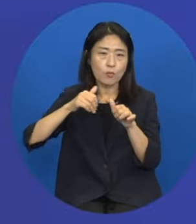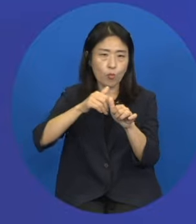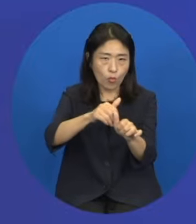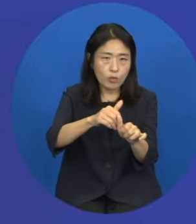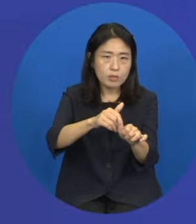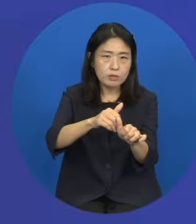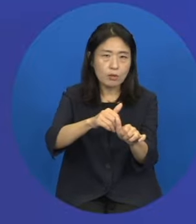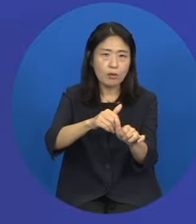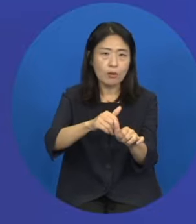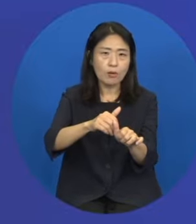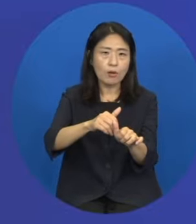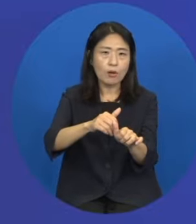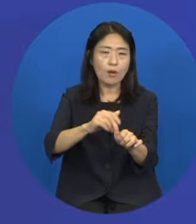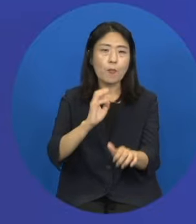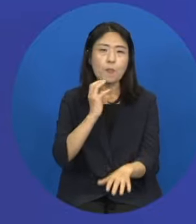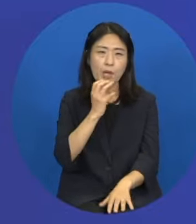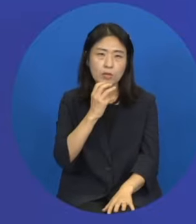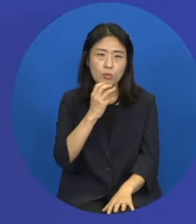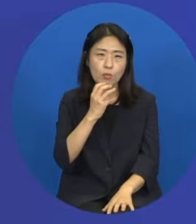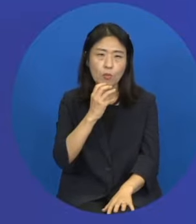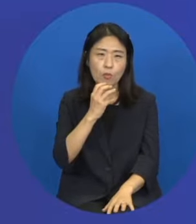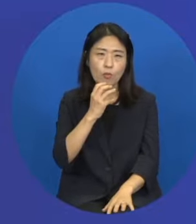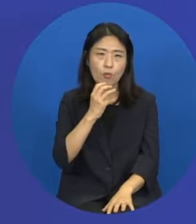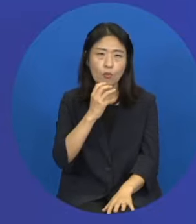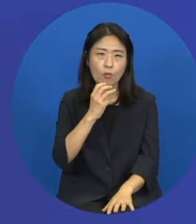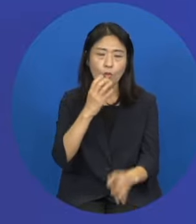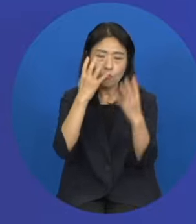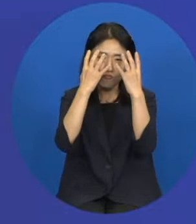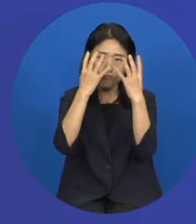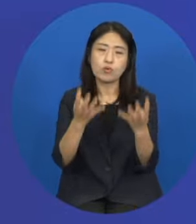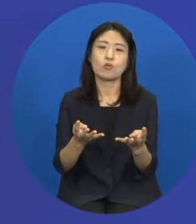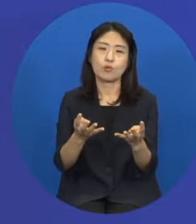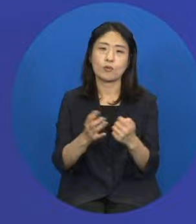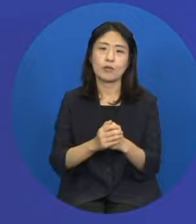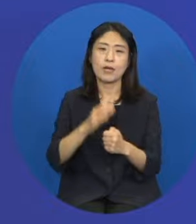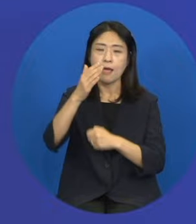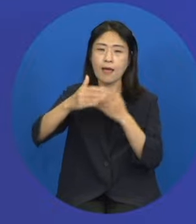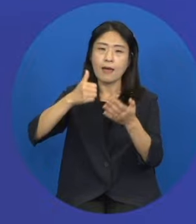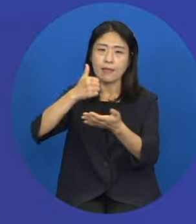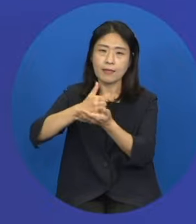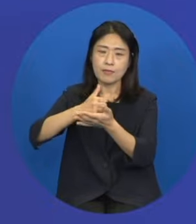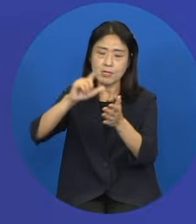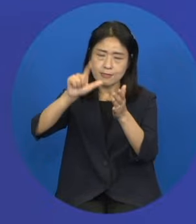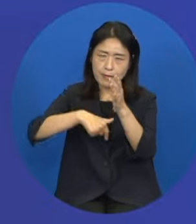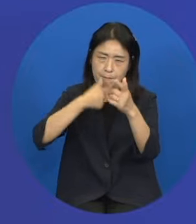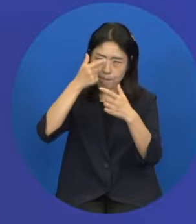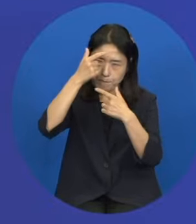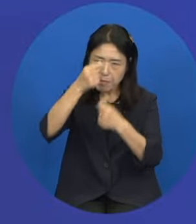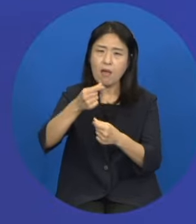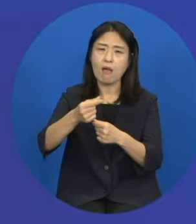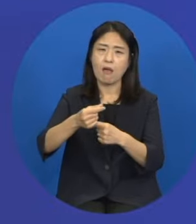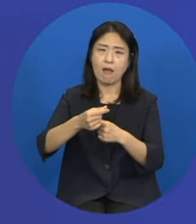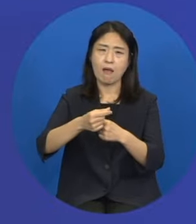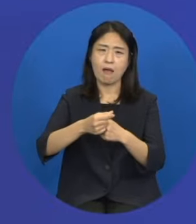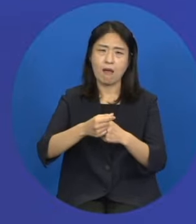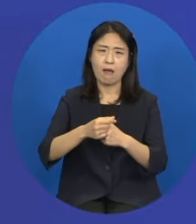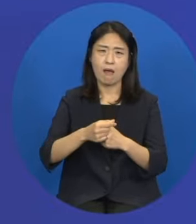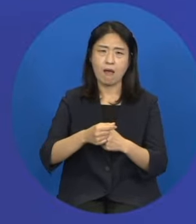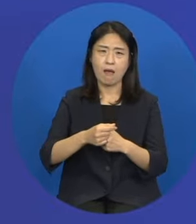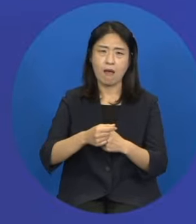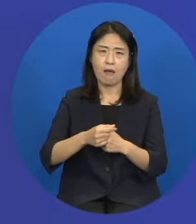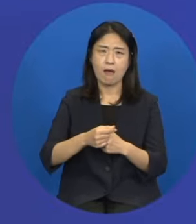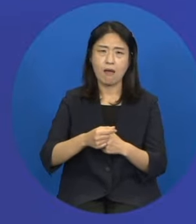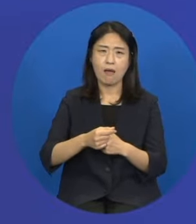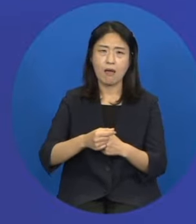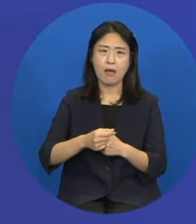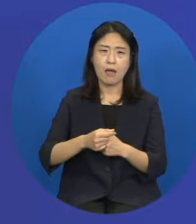풀어주시는 거예요. 와, 하나님의 타이밍은요, 여러분 정확하심을 믿으시길 축복합니다. 하나님은 우리가